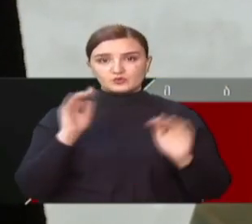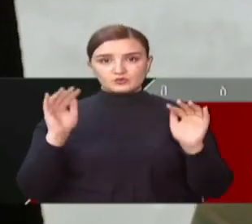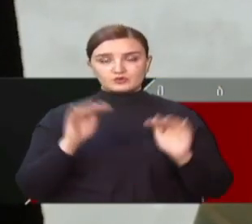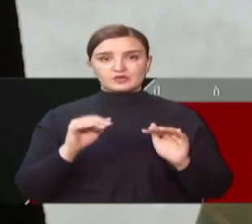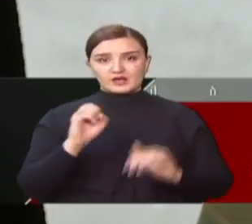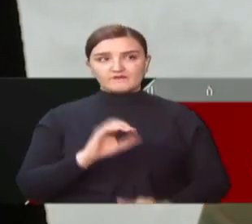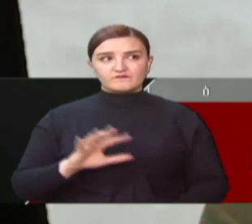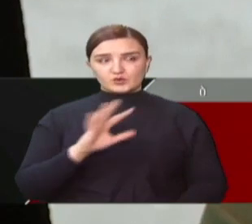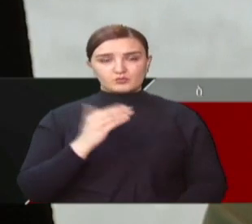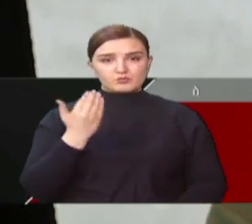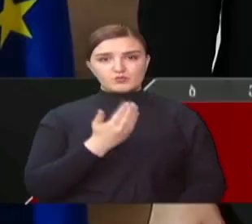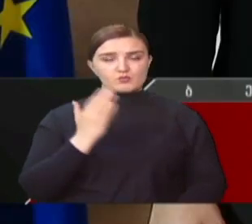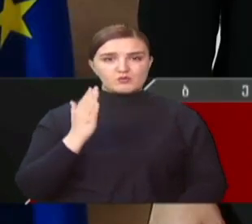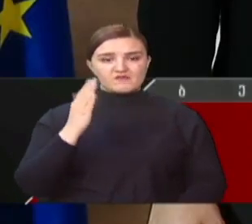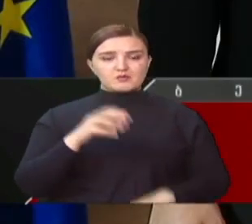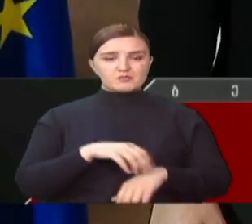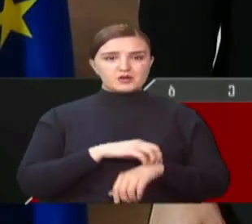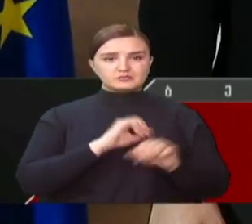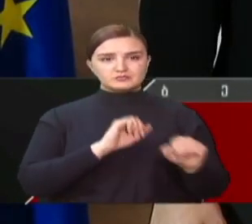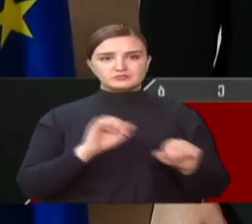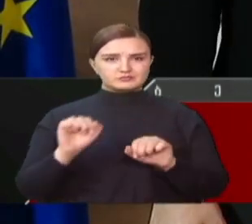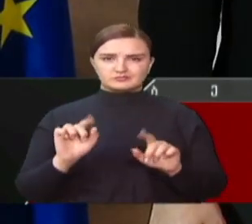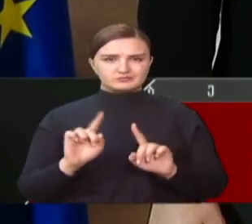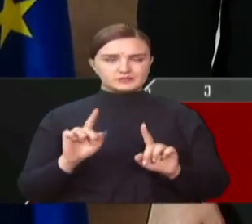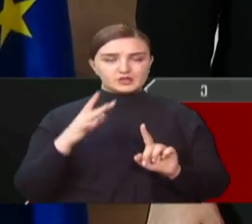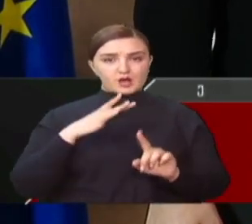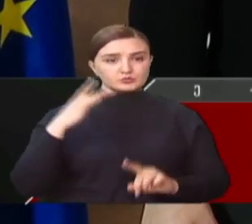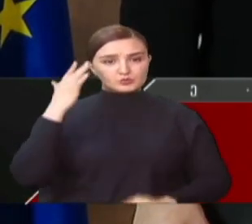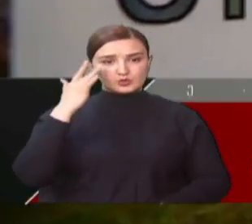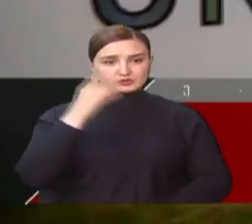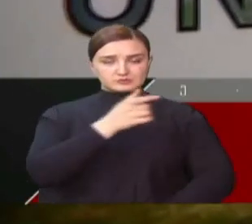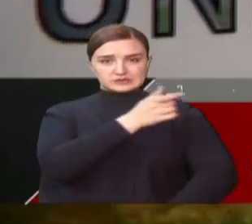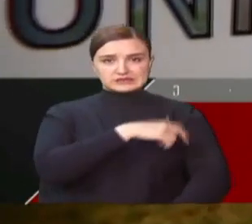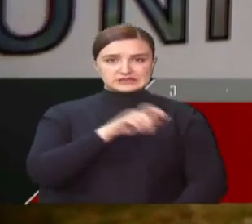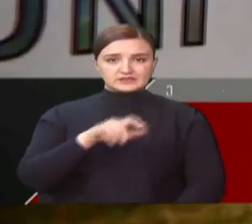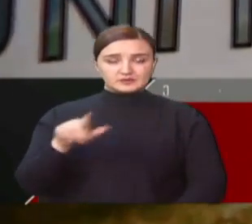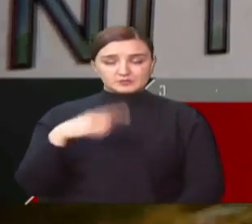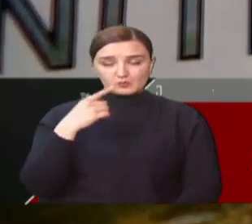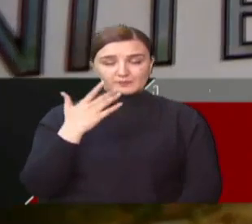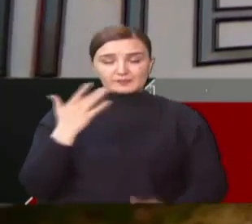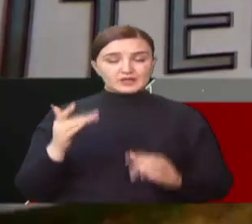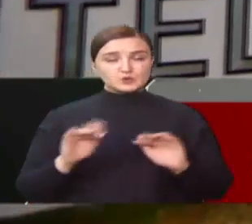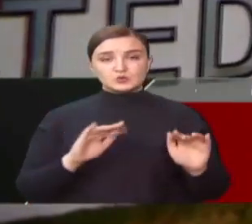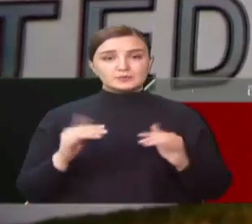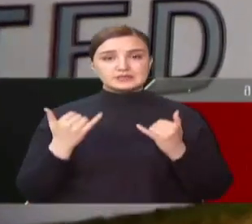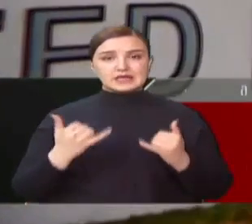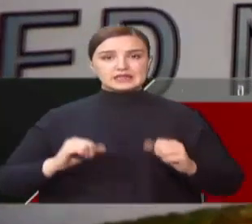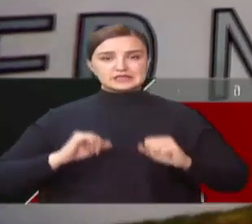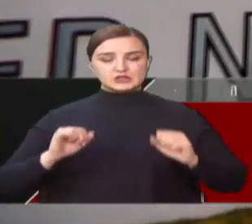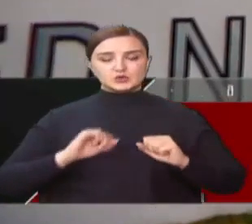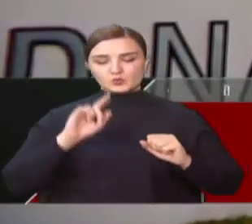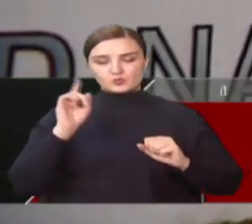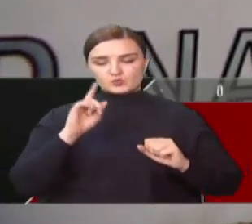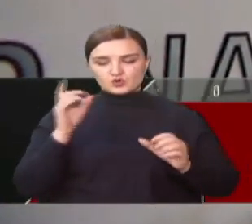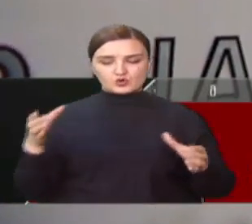ევროპული მომავლისთვის და არა რომელიმე პარტიის მხარდასაჭერად. პარტია ქართული ოცნების წევრების შეფასებით ნაციონალური მოძრაობა Oba ახლაც ცდილობს